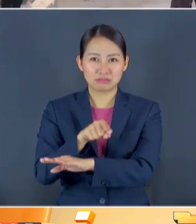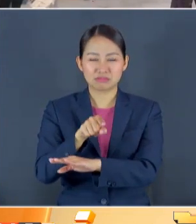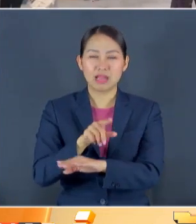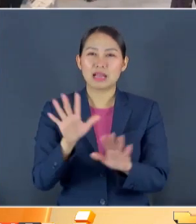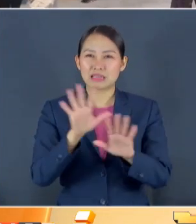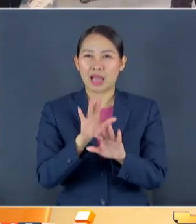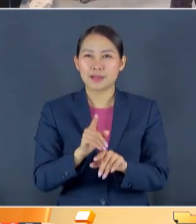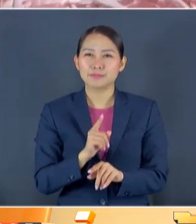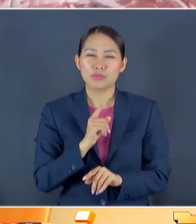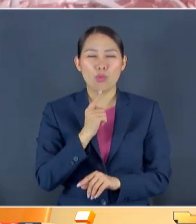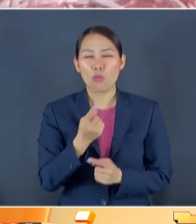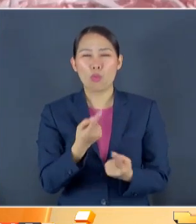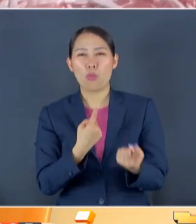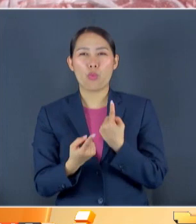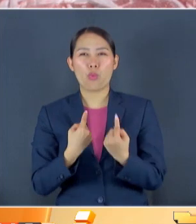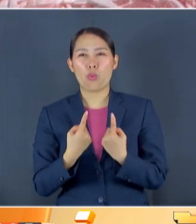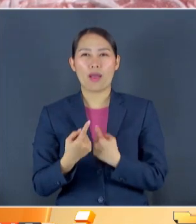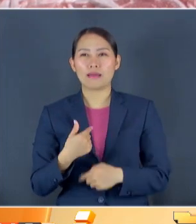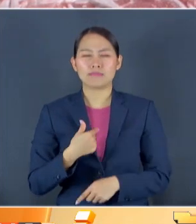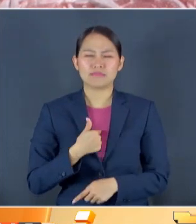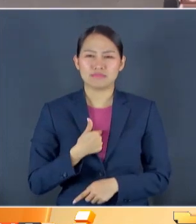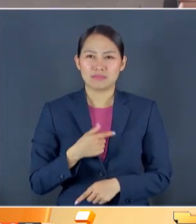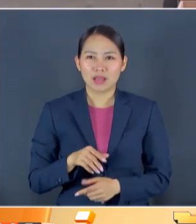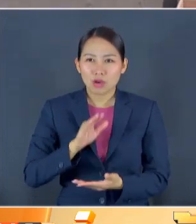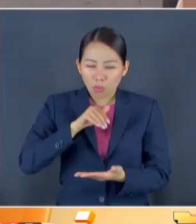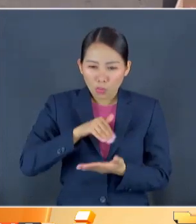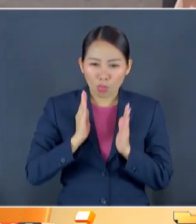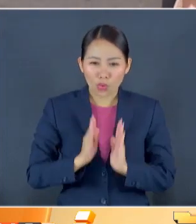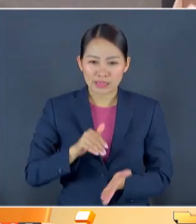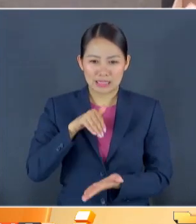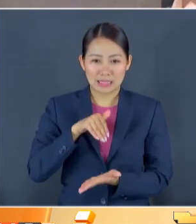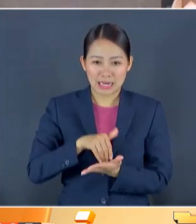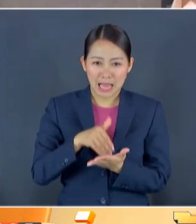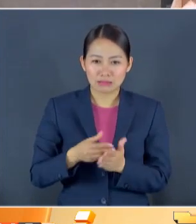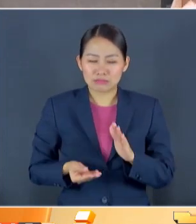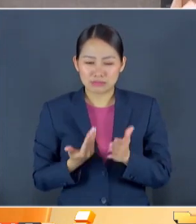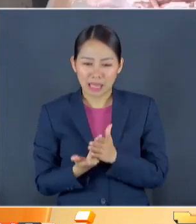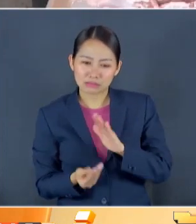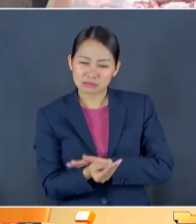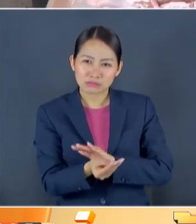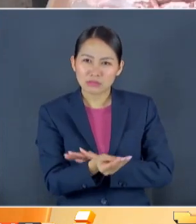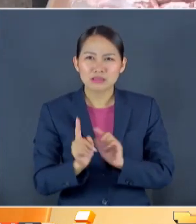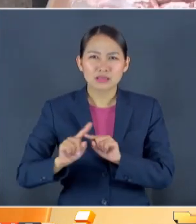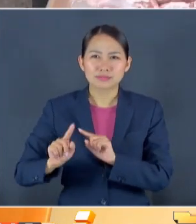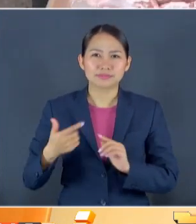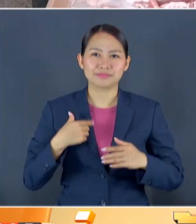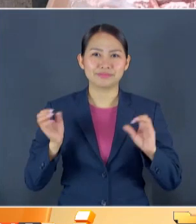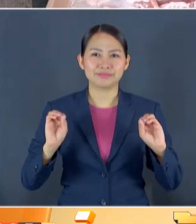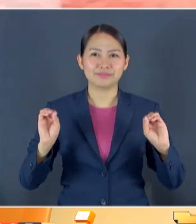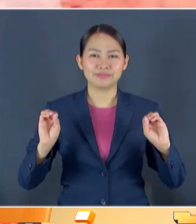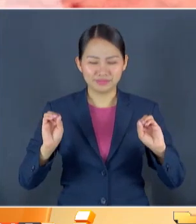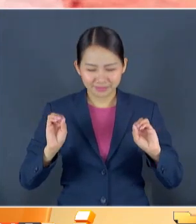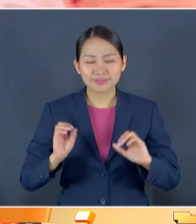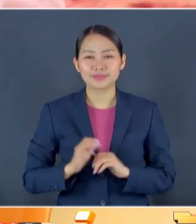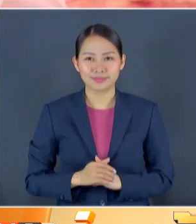าไม่มีแน่นอนนอมินีมารับเงินแทนหรือเอื้อประโยชน์ให้กับใครแล้วบอกเลยว่าถ้าหลักฐานมันชี้ว่าคนใกล้ชิ